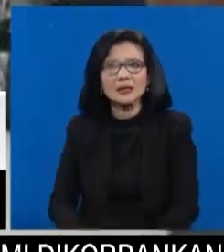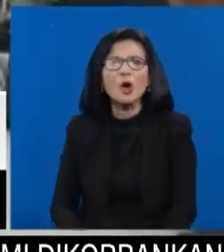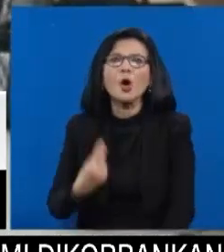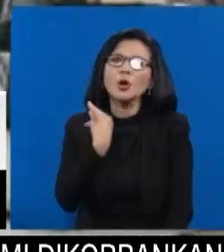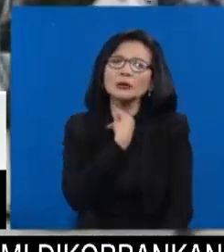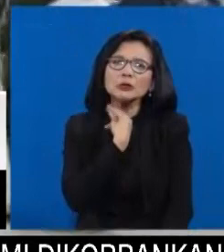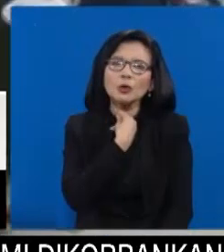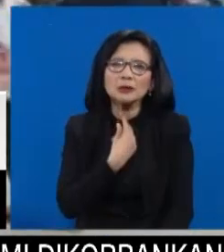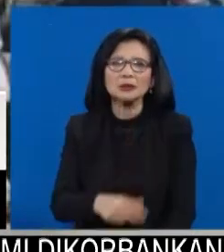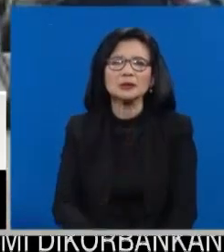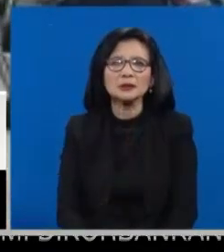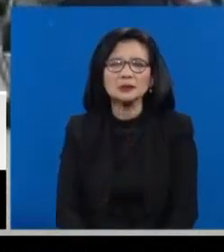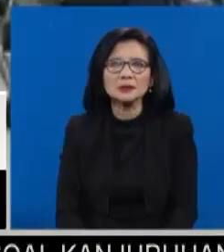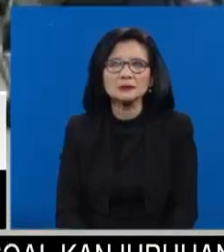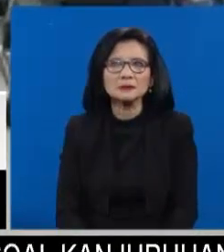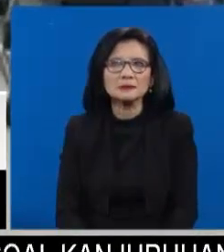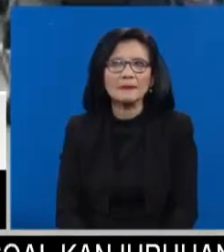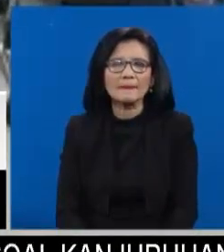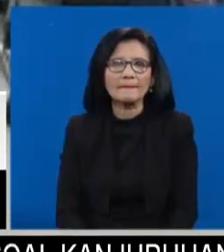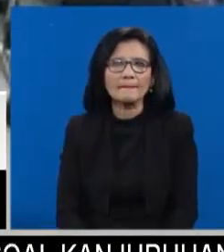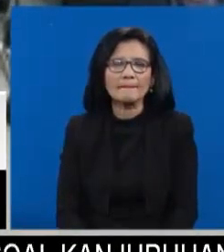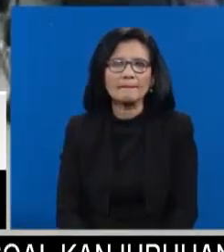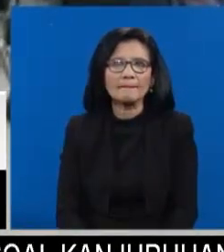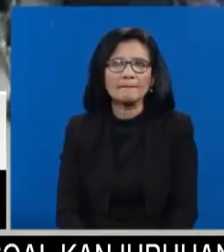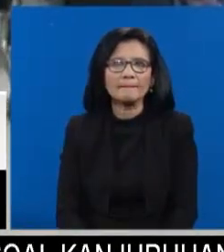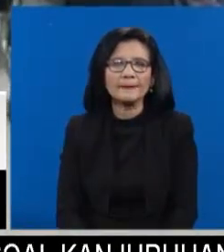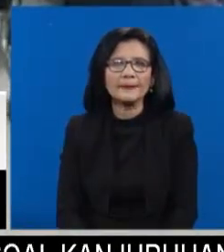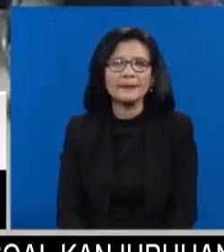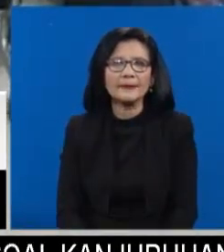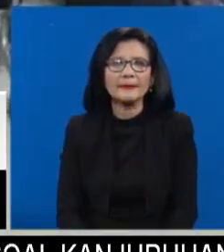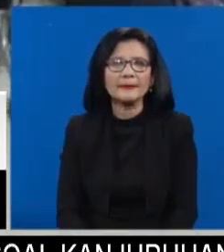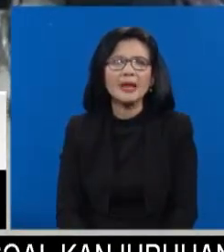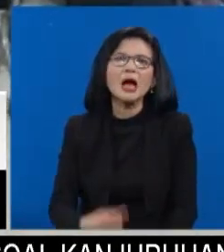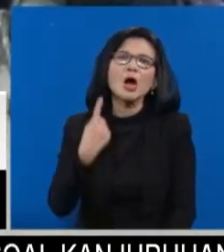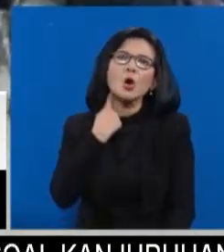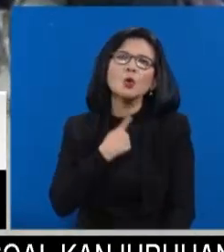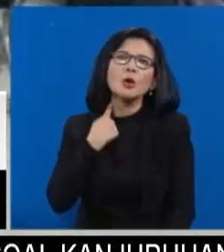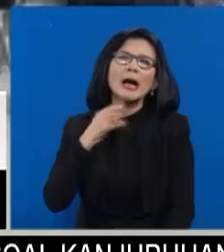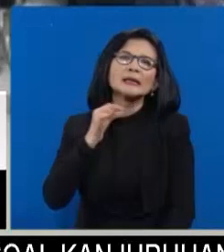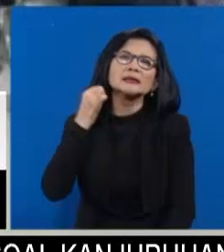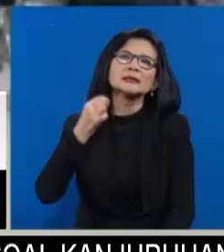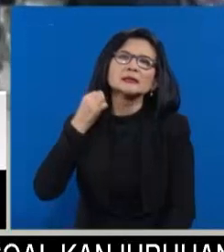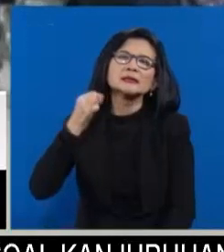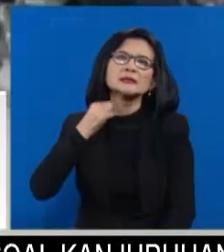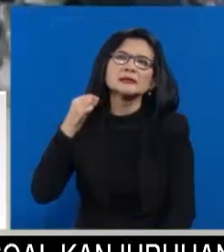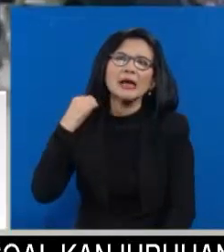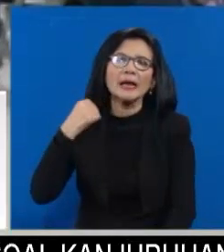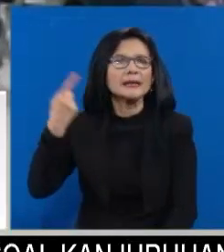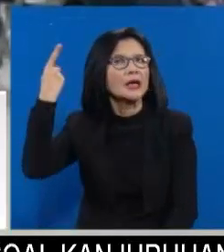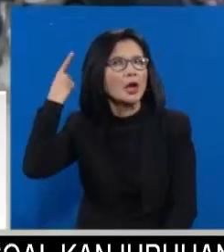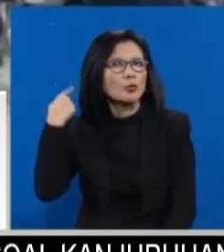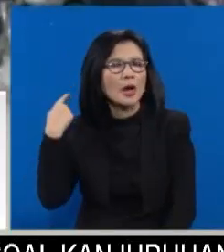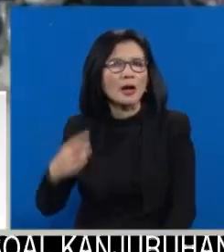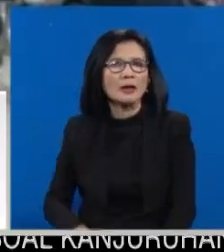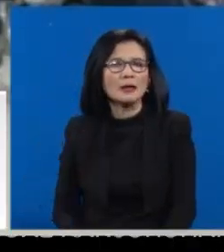dokter dengan menjahit luka yang berada di leher dan luka yang berada di